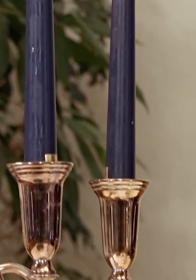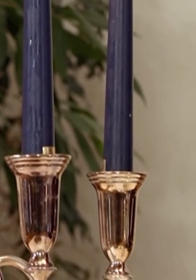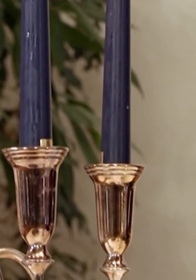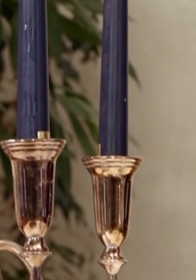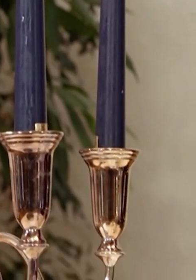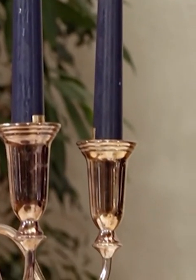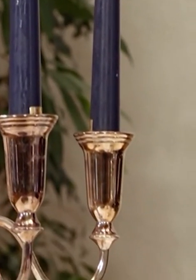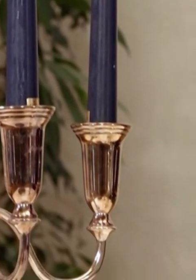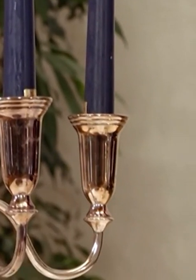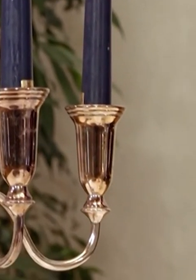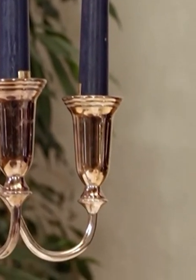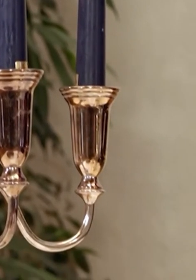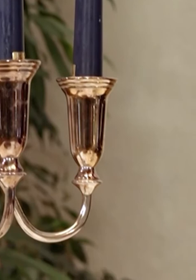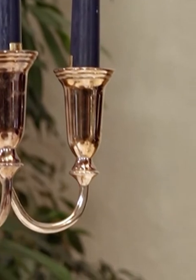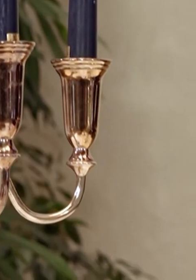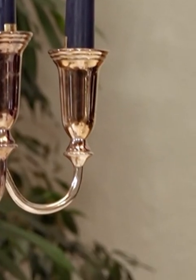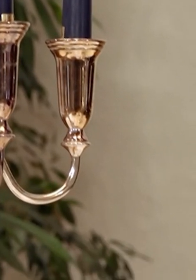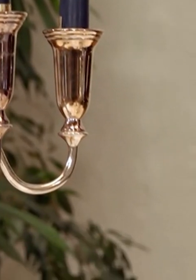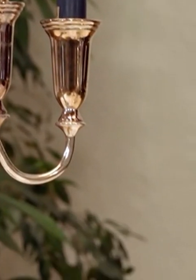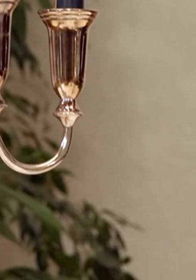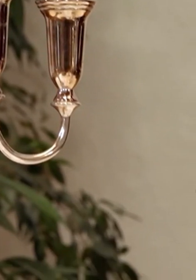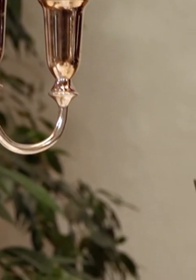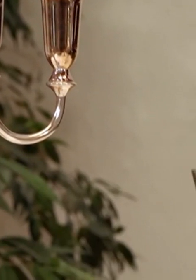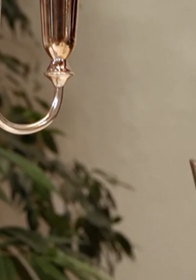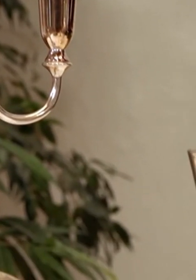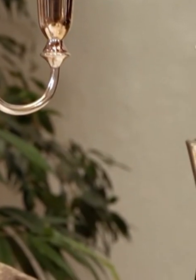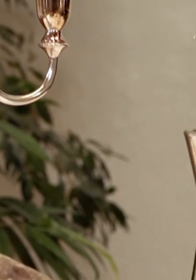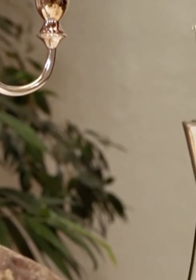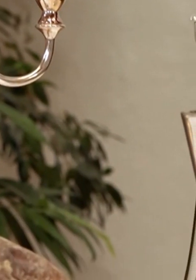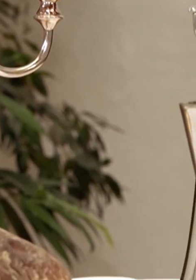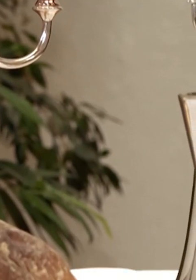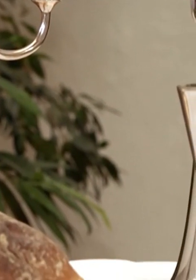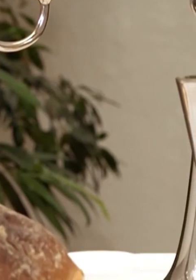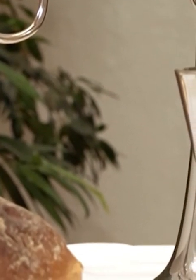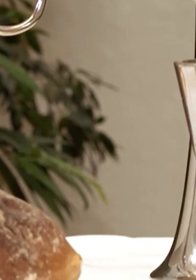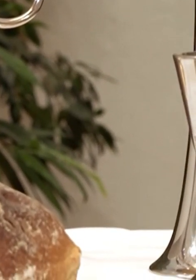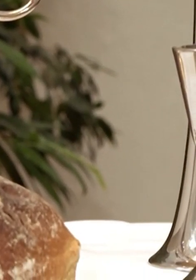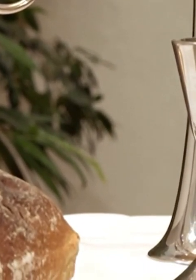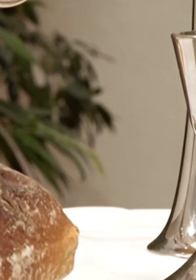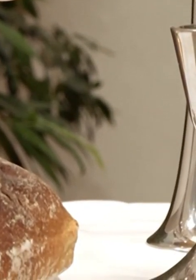Thank you.